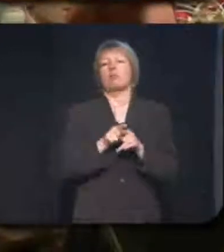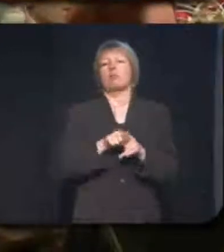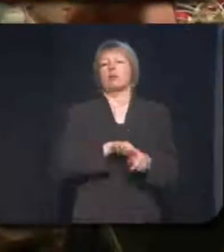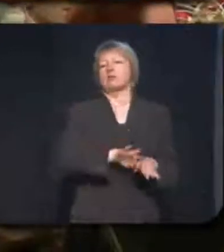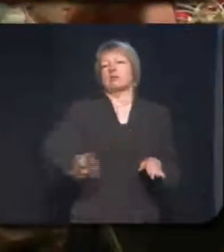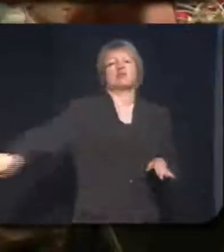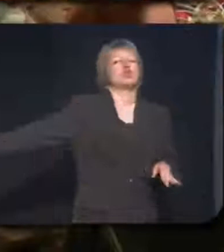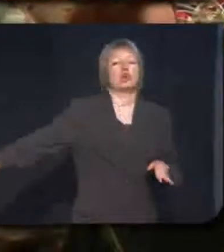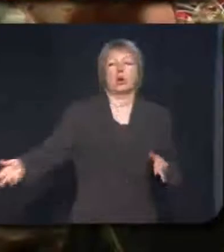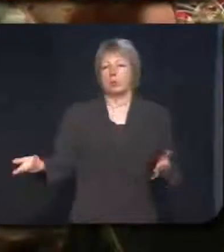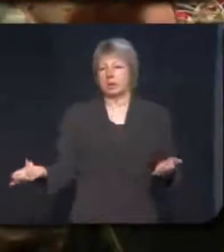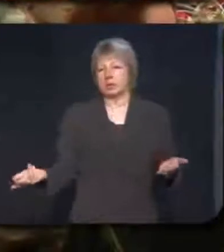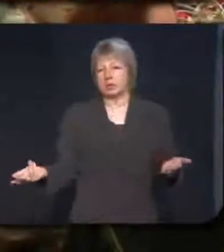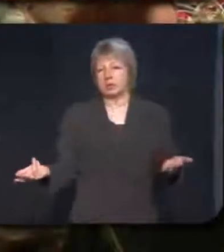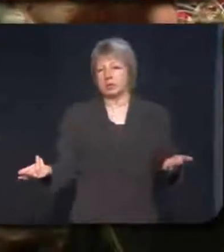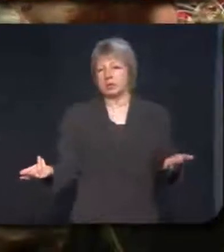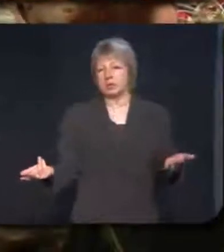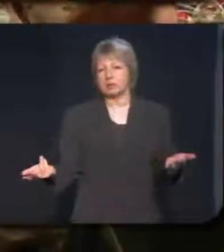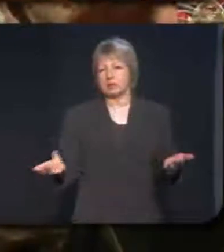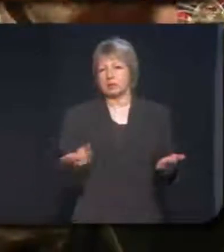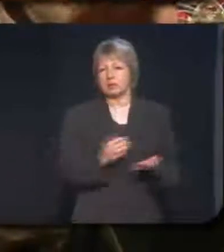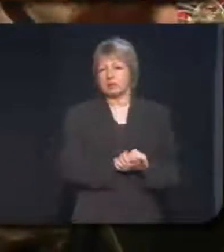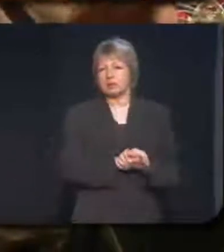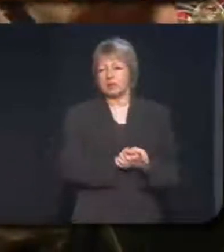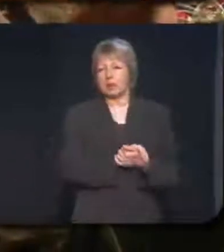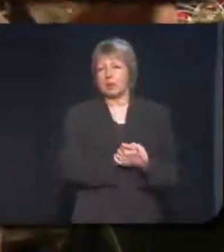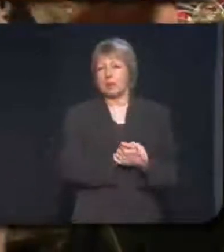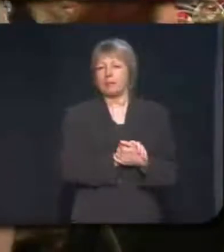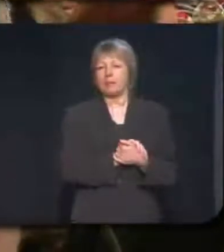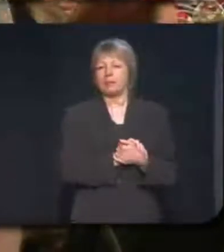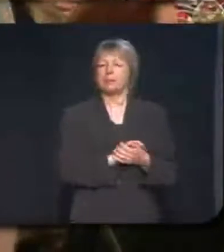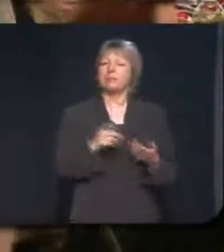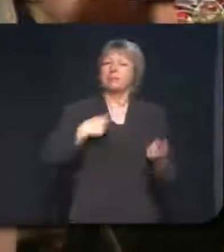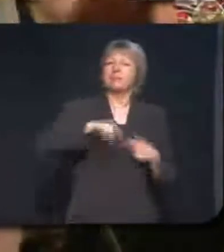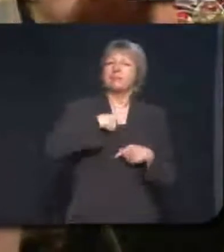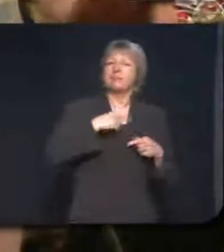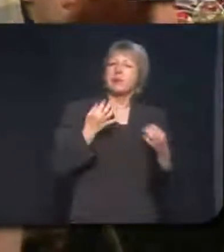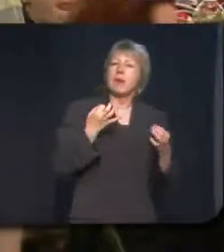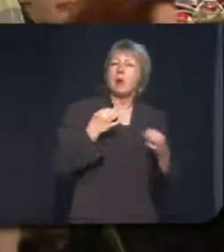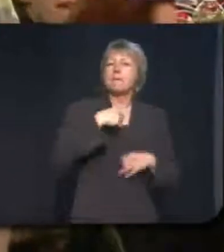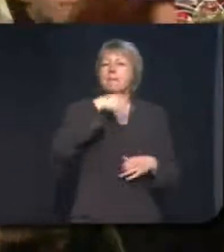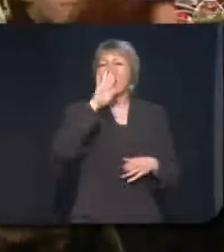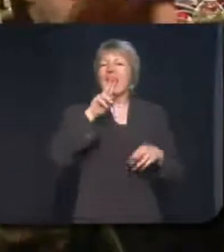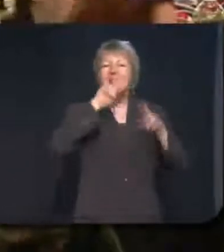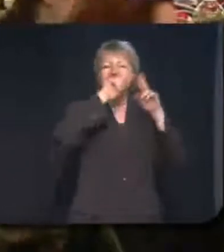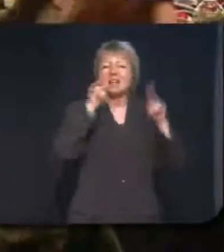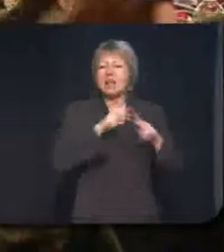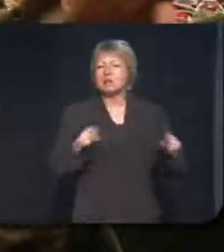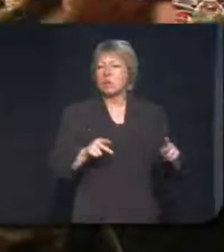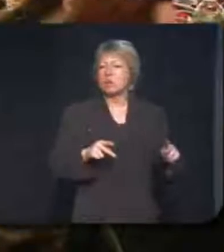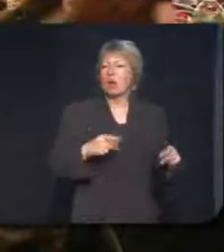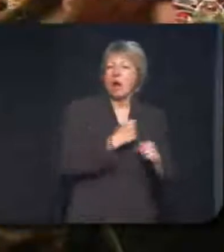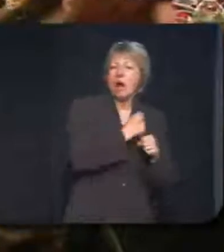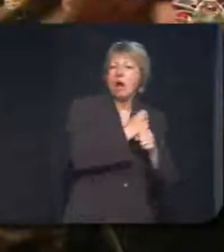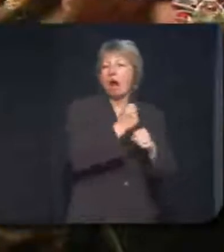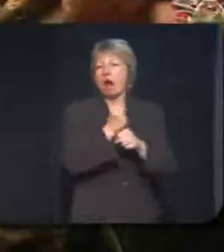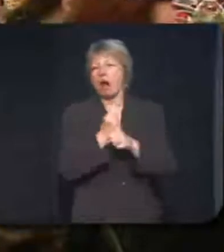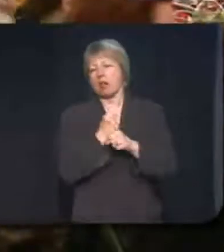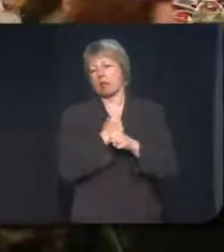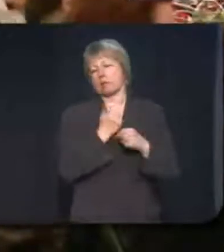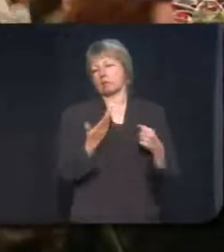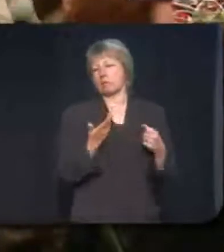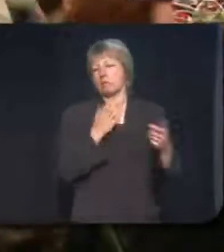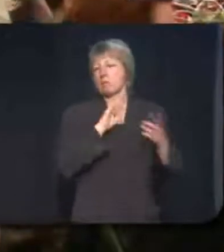weggeschoben wird also wir müssen mehr international agieren auch vielfach ist es